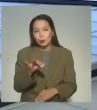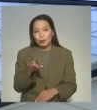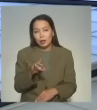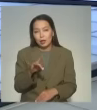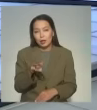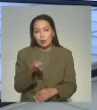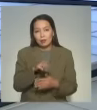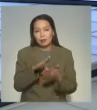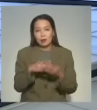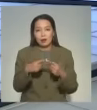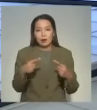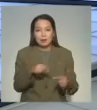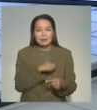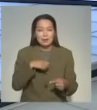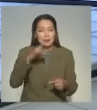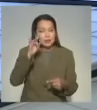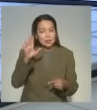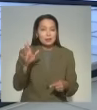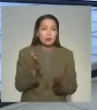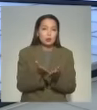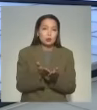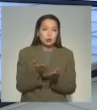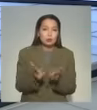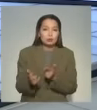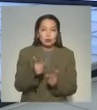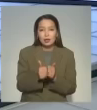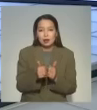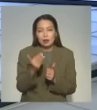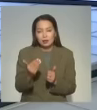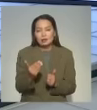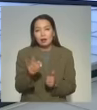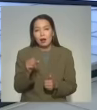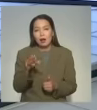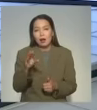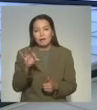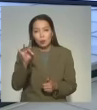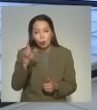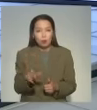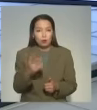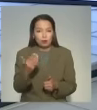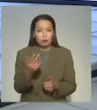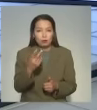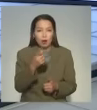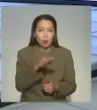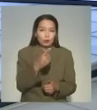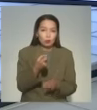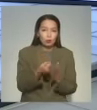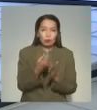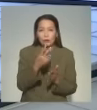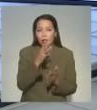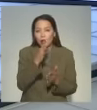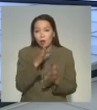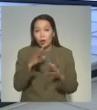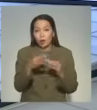различных экспонатов самых известных судов. Над подготовкой каждого из них у автора уходит от 1 до 2 лет. Но результат превосходит